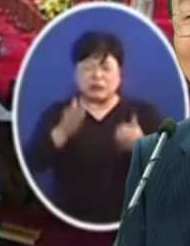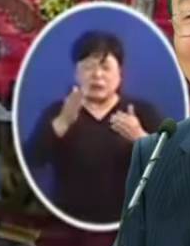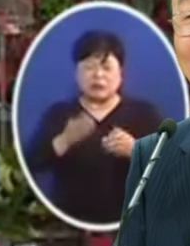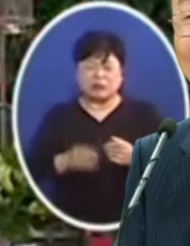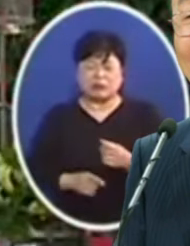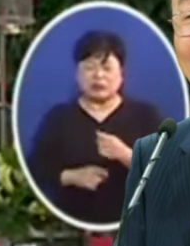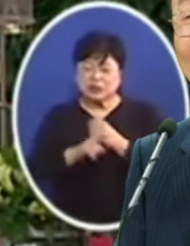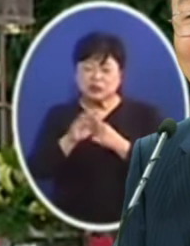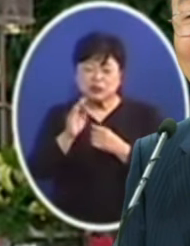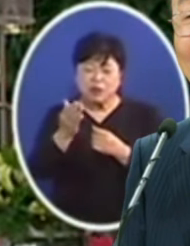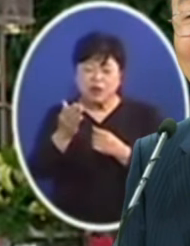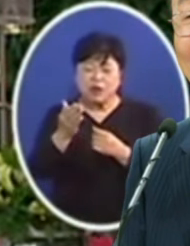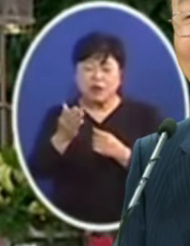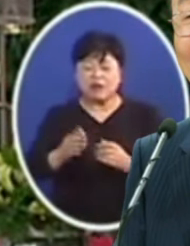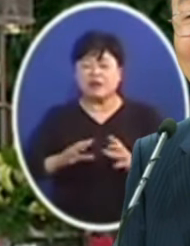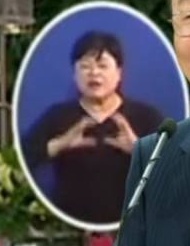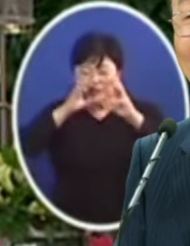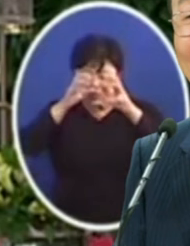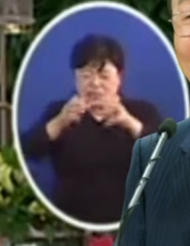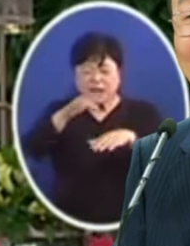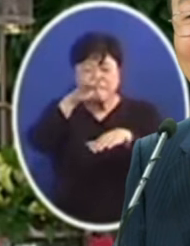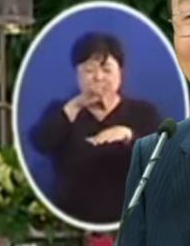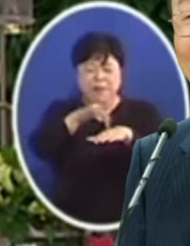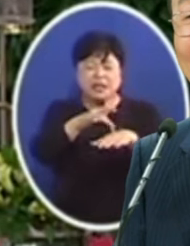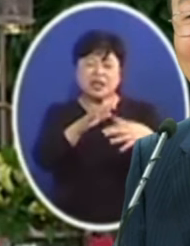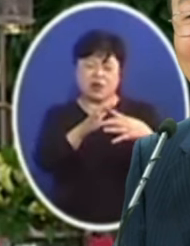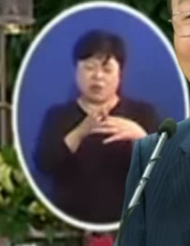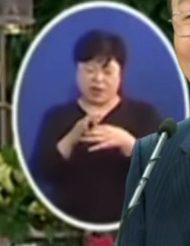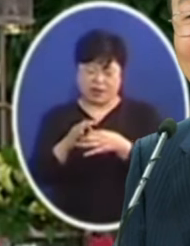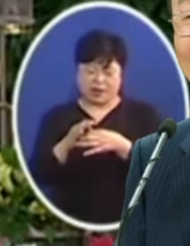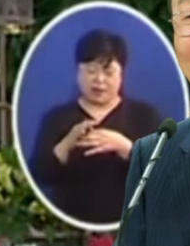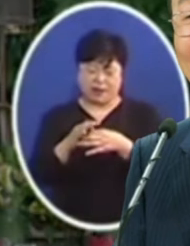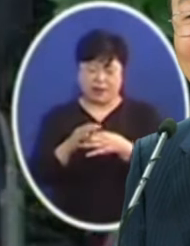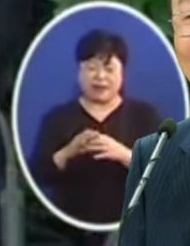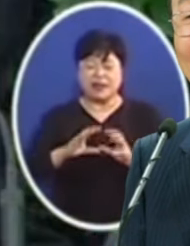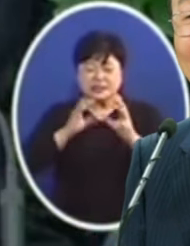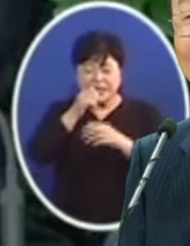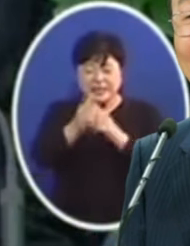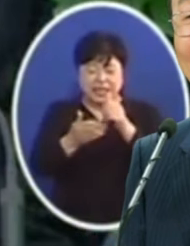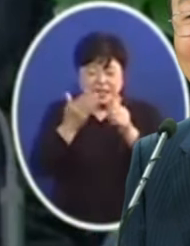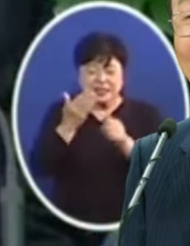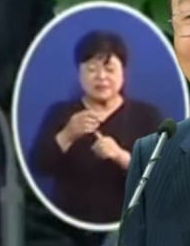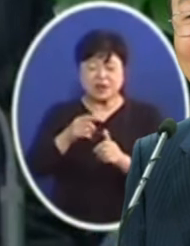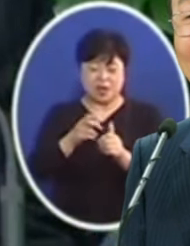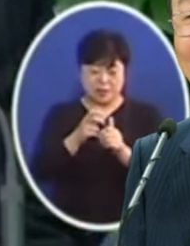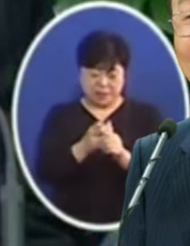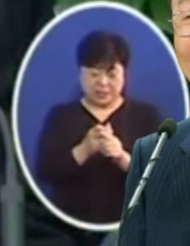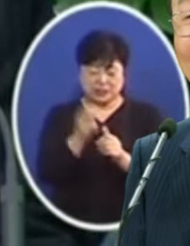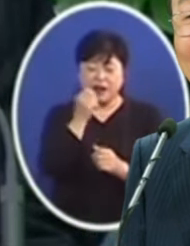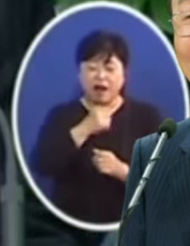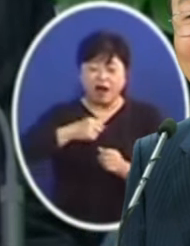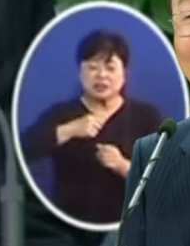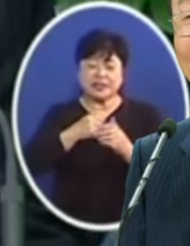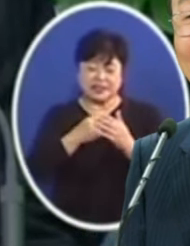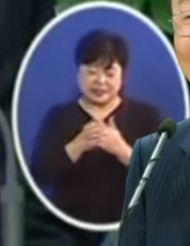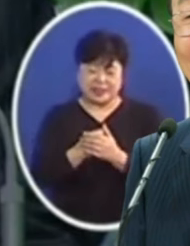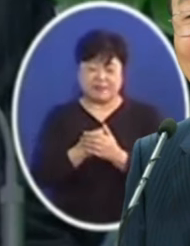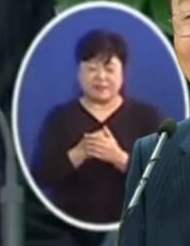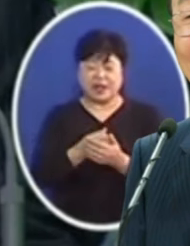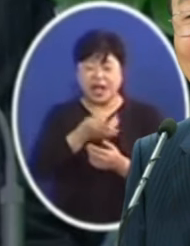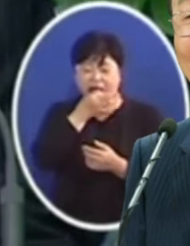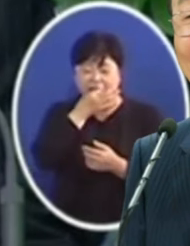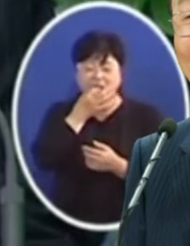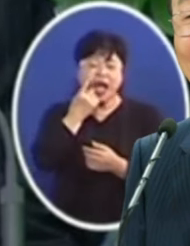이유는 이 세상은 다 마귀에게 속하고 온 세상은 하나님을 반역하고 거역하여